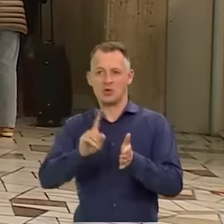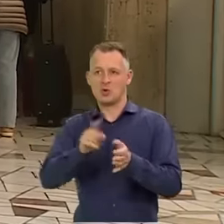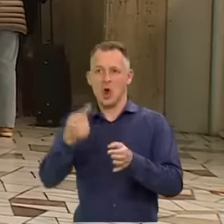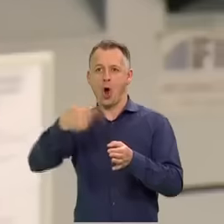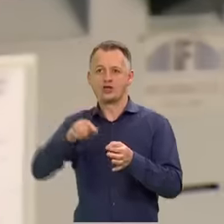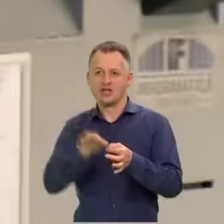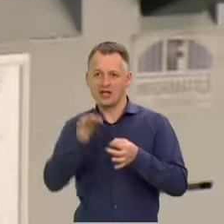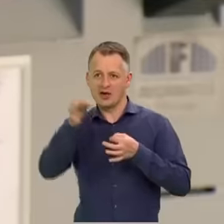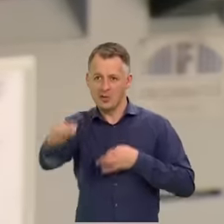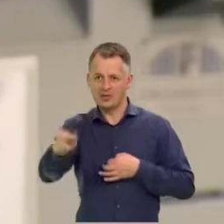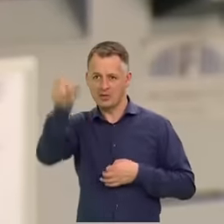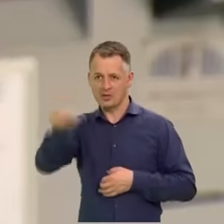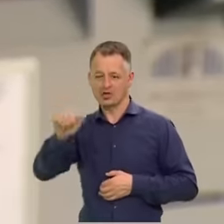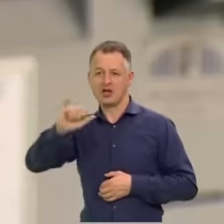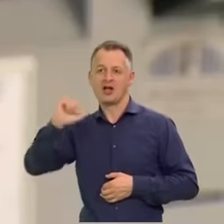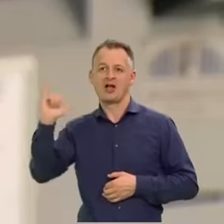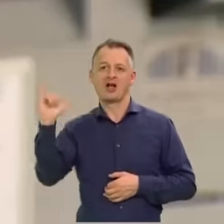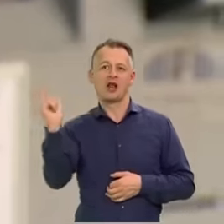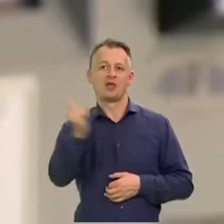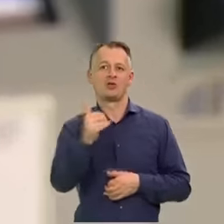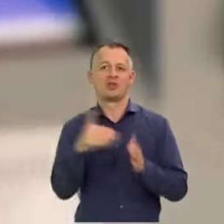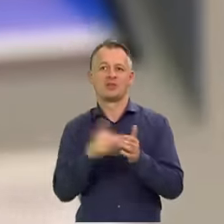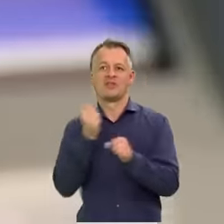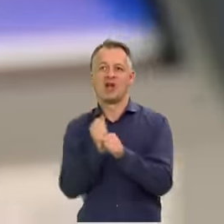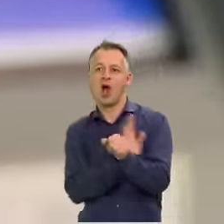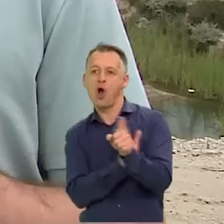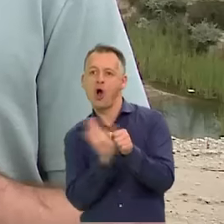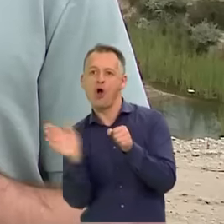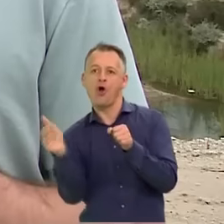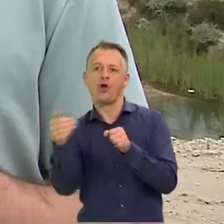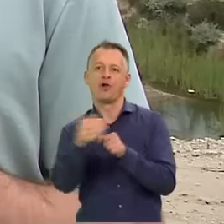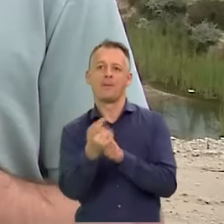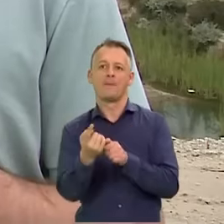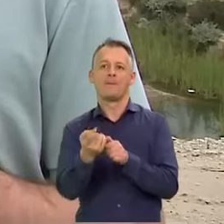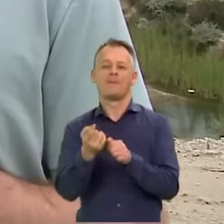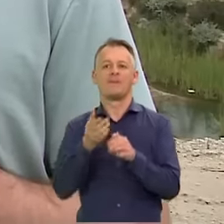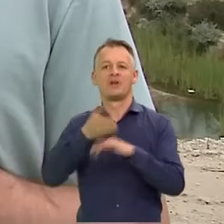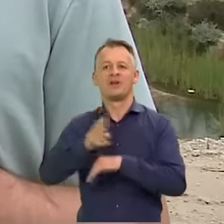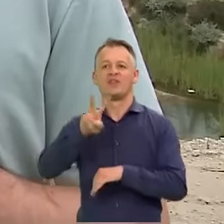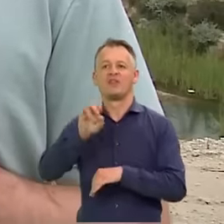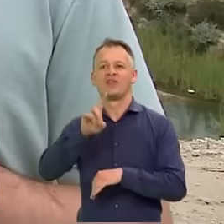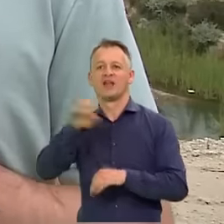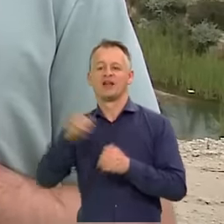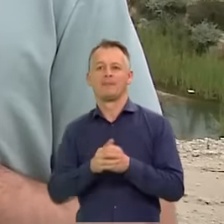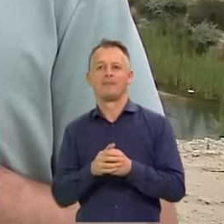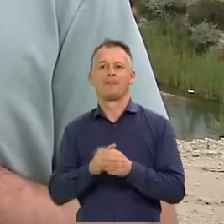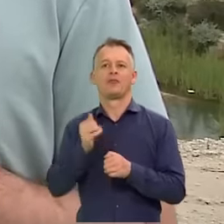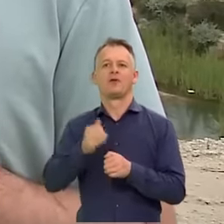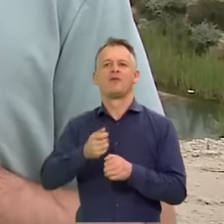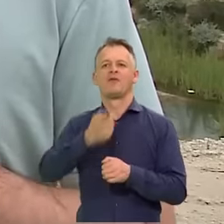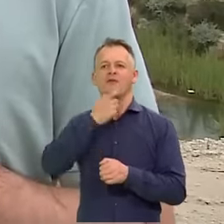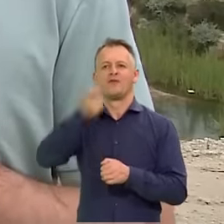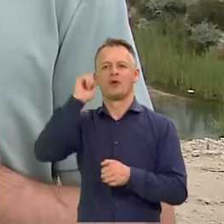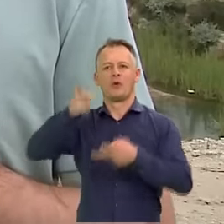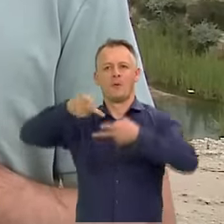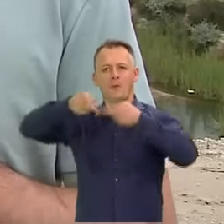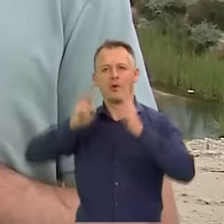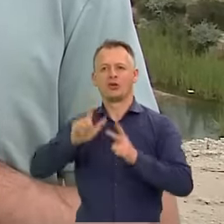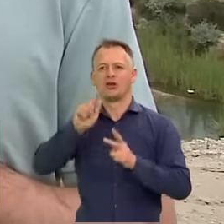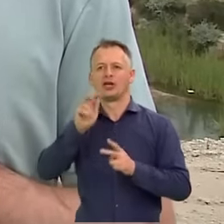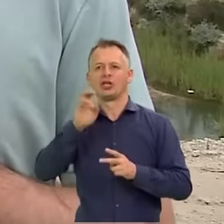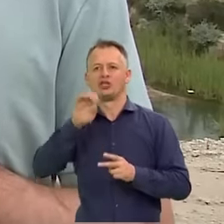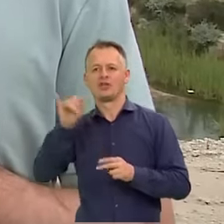kilometri, călătorii sunt nevoiți să facă un ocol pe la videle. Vechiul pod de la Grădiștea a fost construit pe timpul regelui Carol I și se